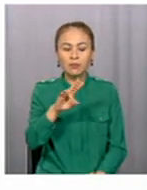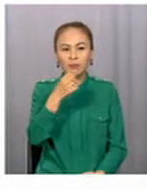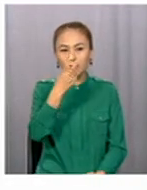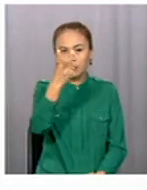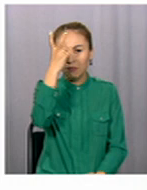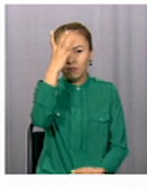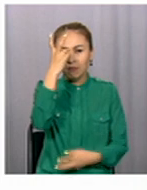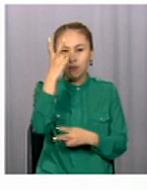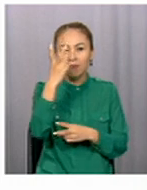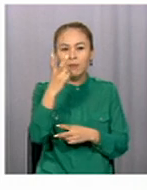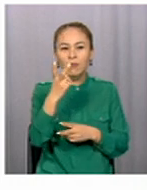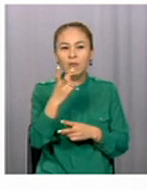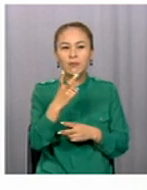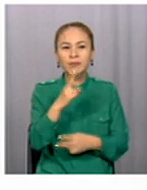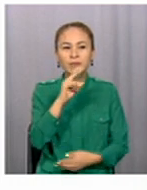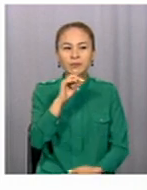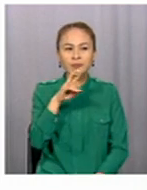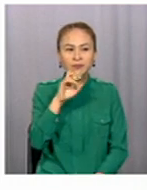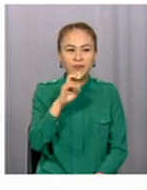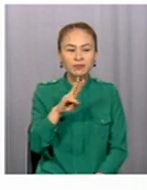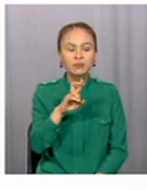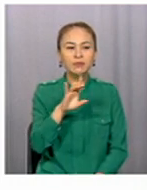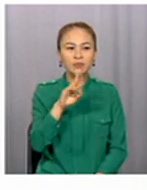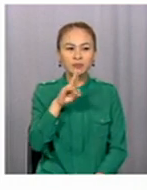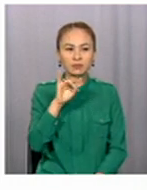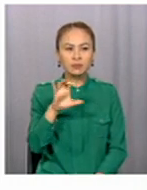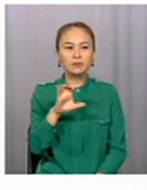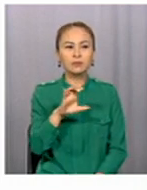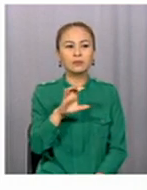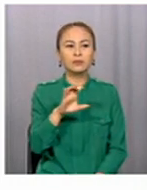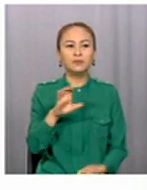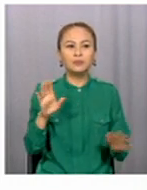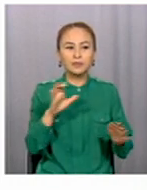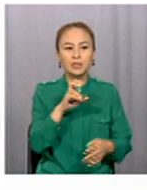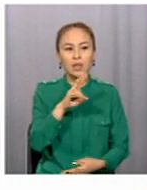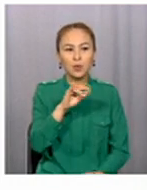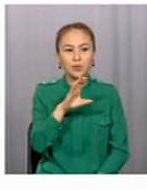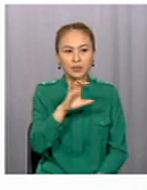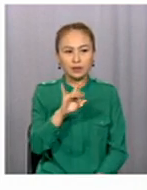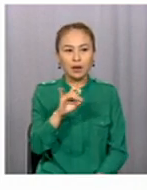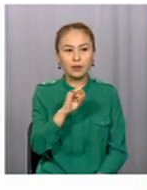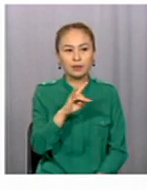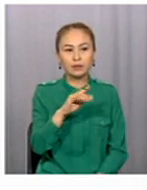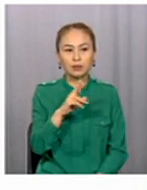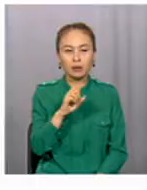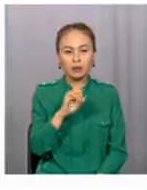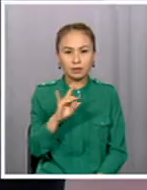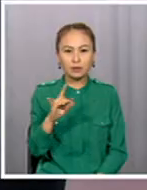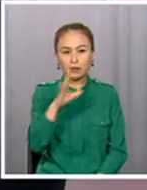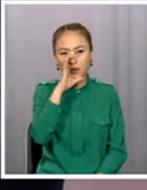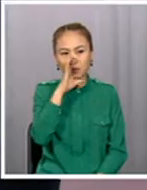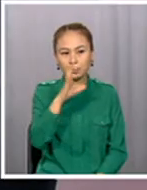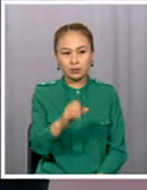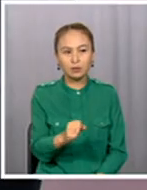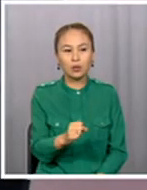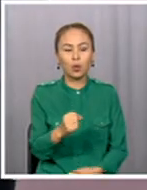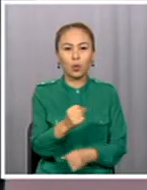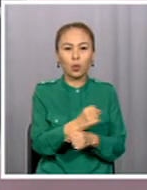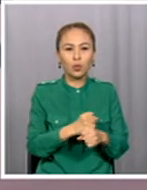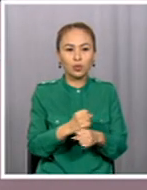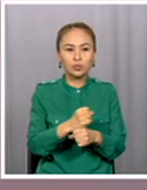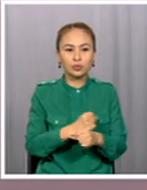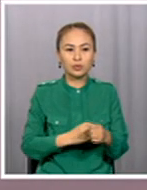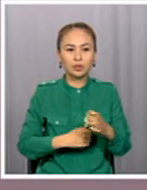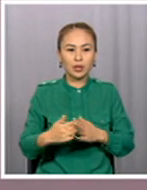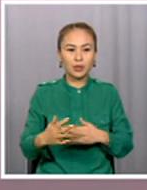тауешкі, қаблан, бүркіт, сілеусін, арқар, қасқыр,